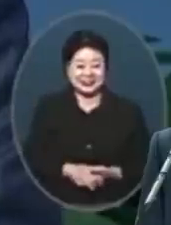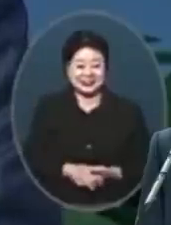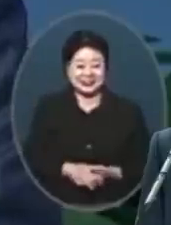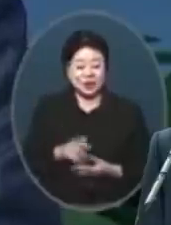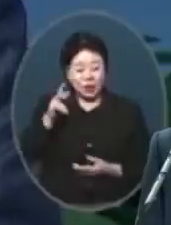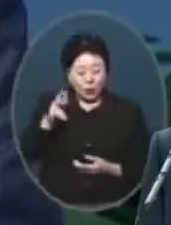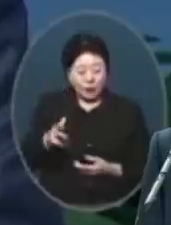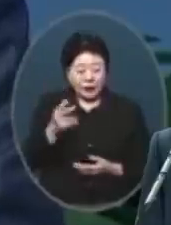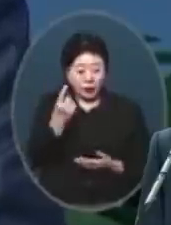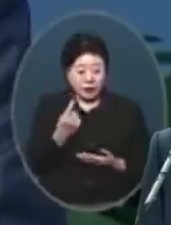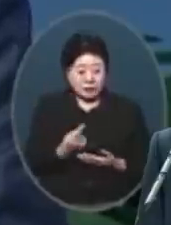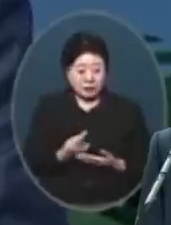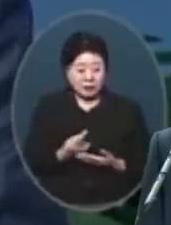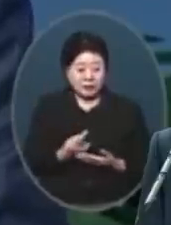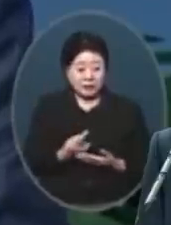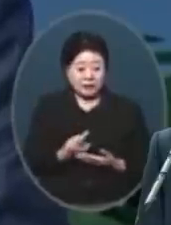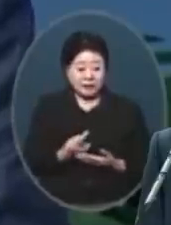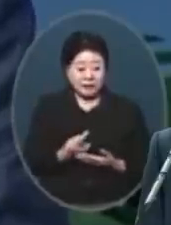호텔에 들어와서